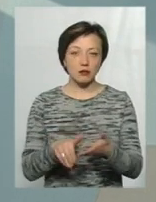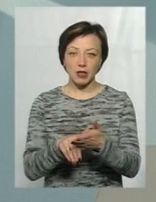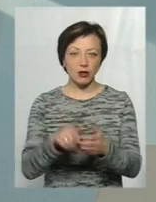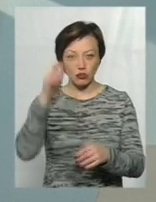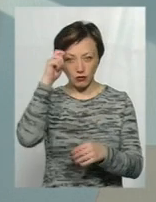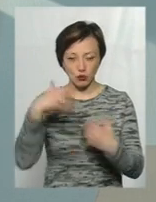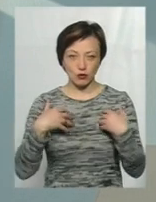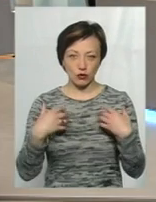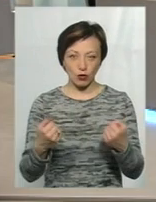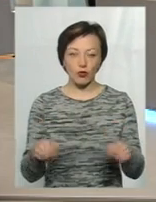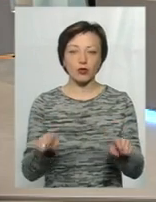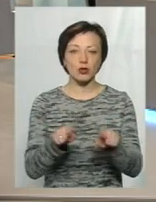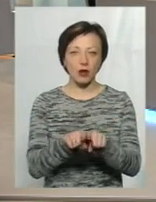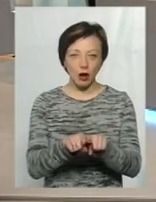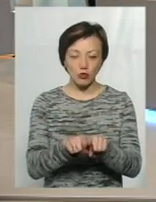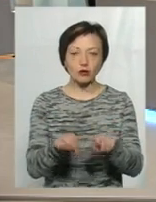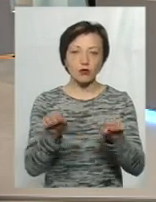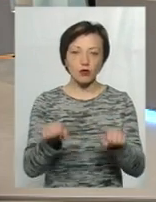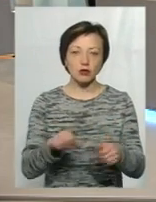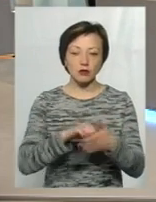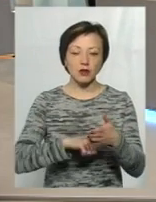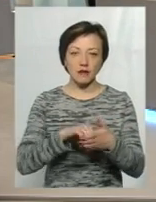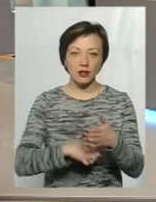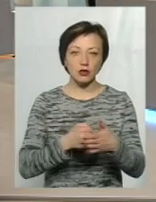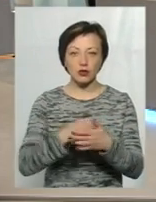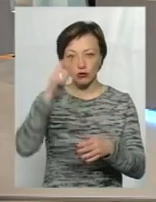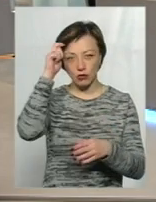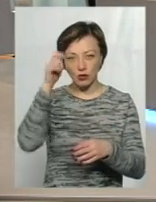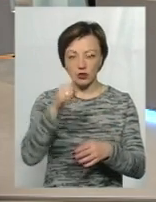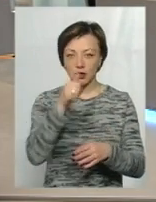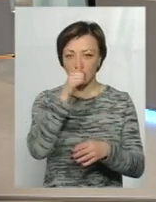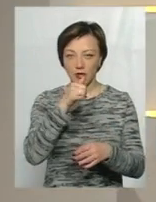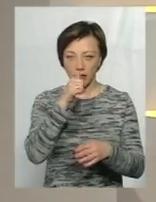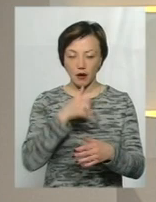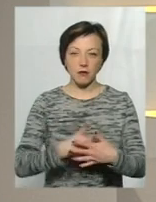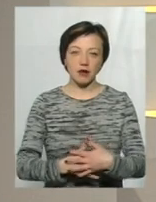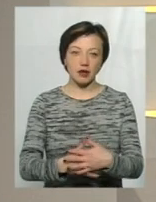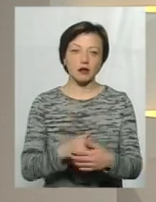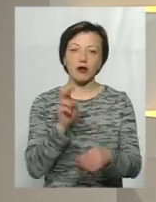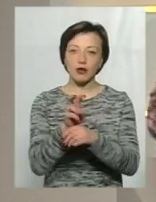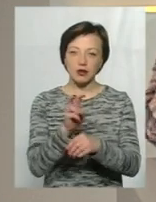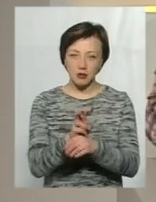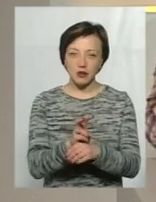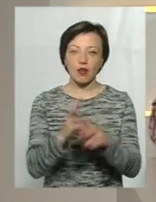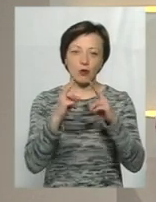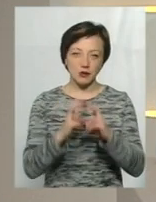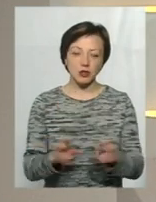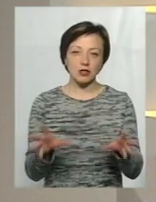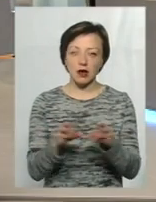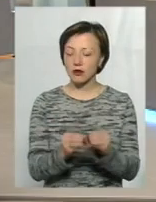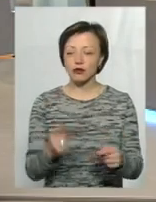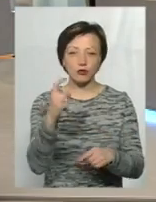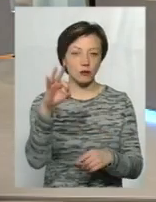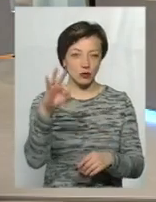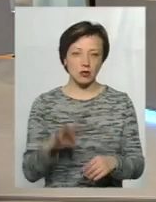чоловічому здоров'ю. І вони також можуть привести до чоловічого непліддя. Треба ходити на обстеження завжди разом. Звичайно, вже вирішили.